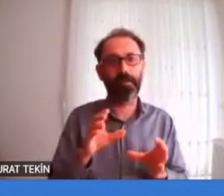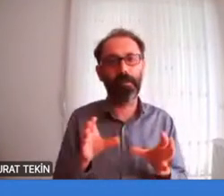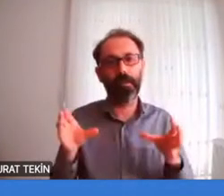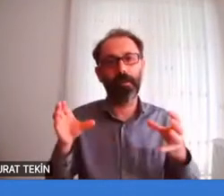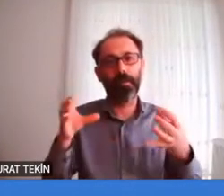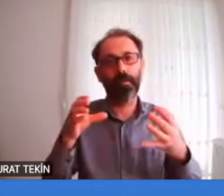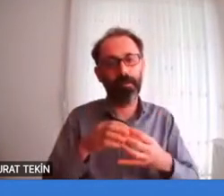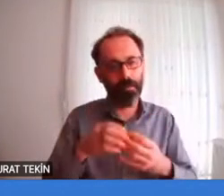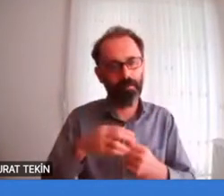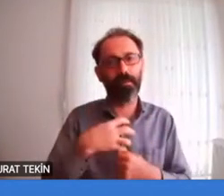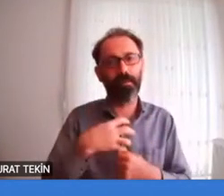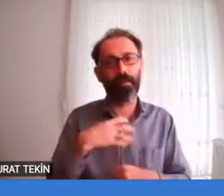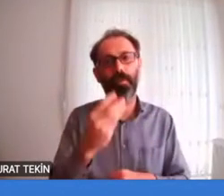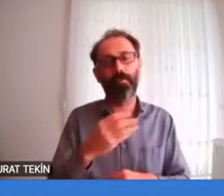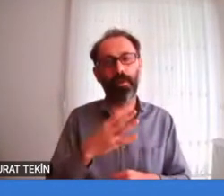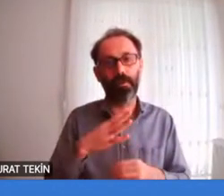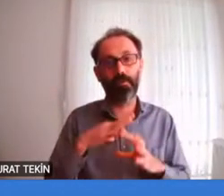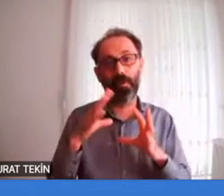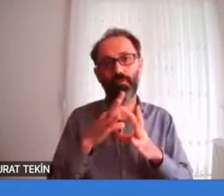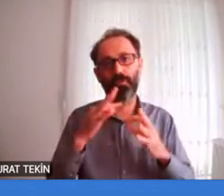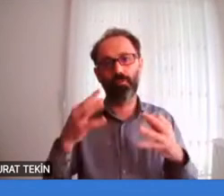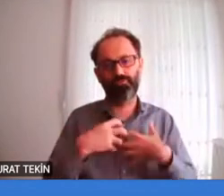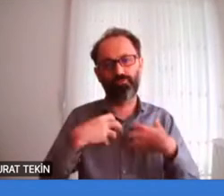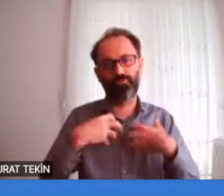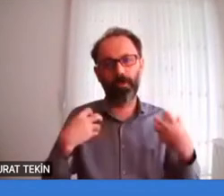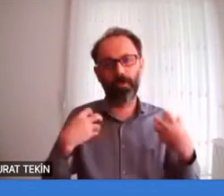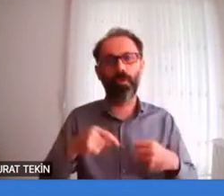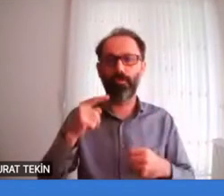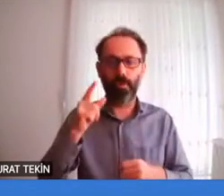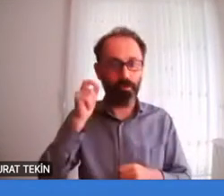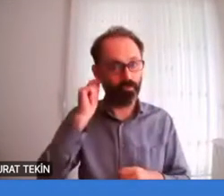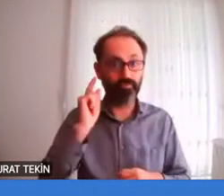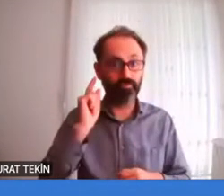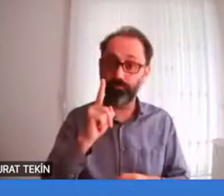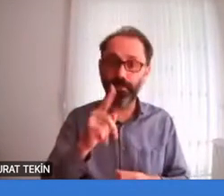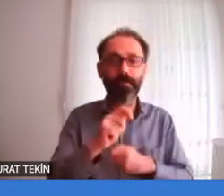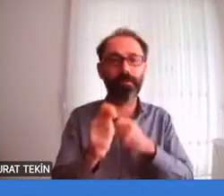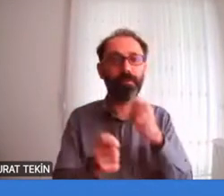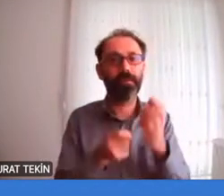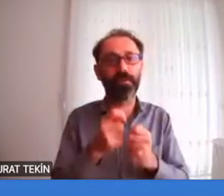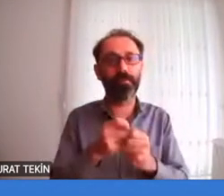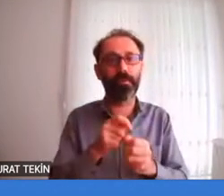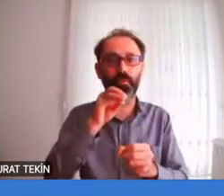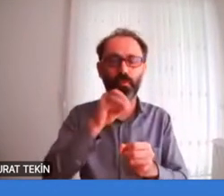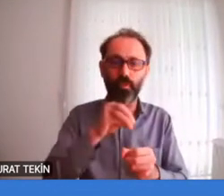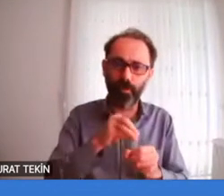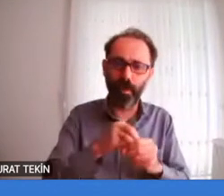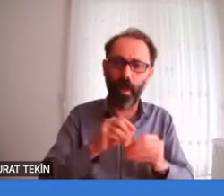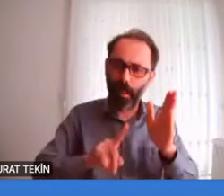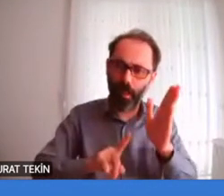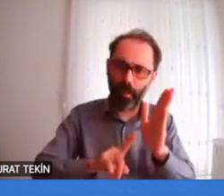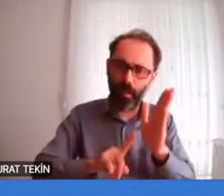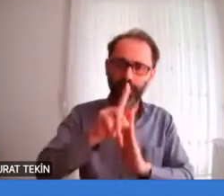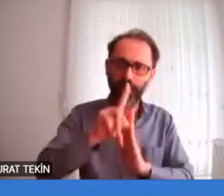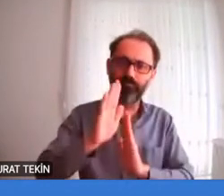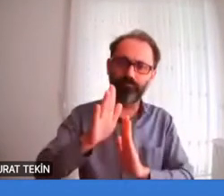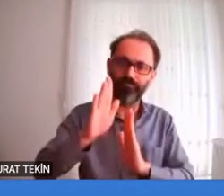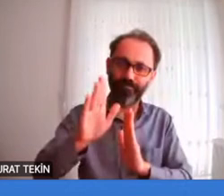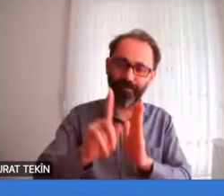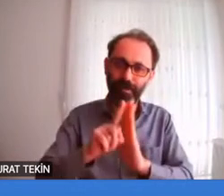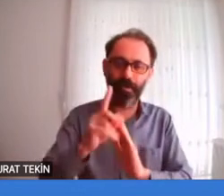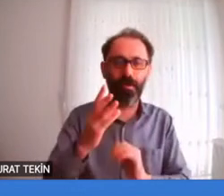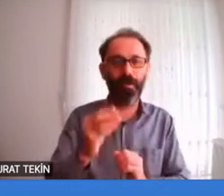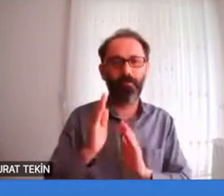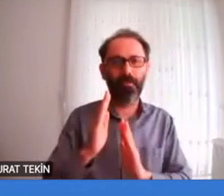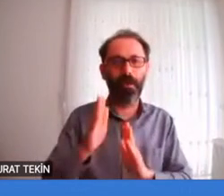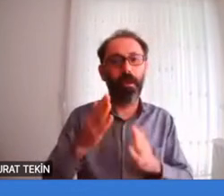bundan dolayı. Bu disiplin ve çalışmanın sonucunda başarılarla gelmeye başladı.